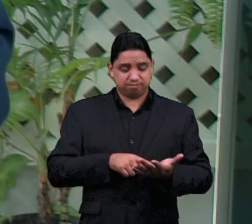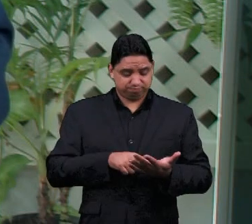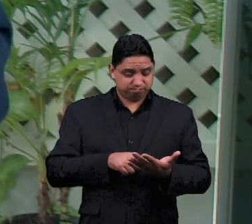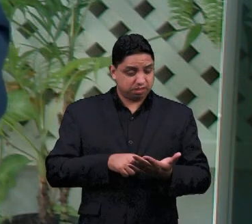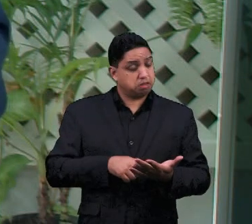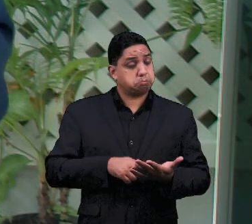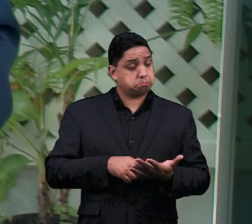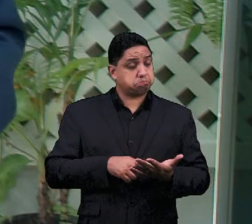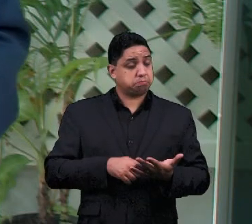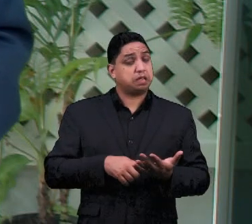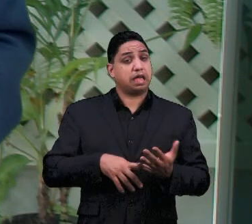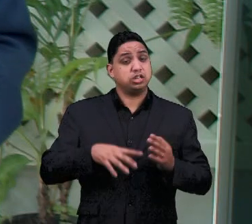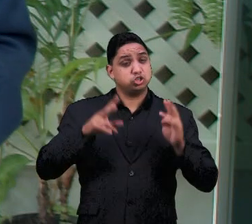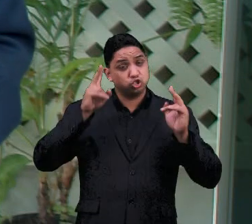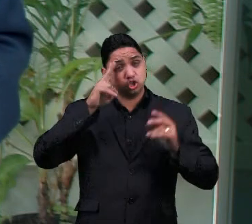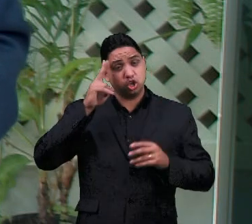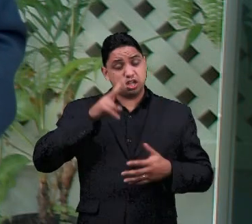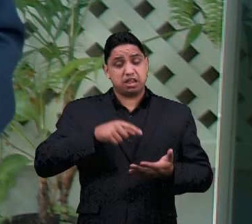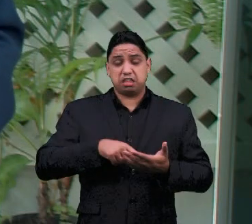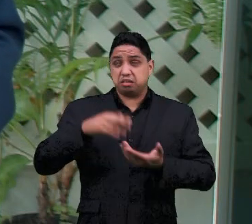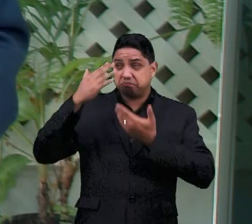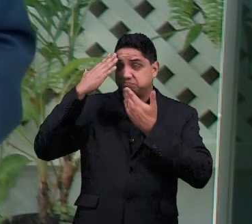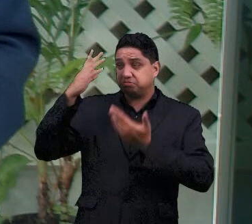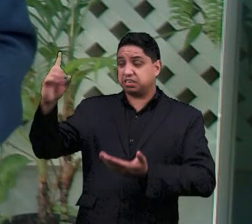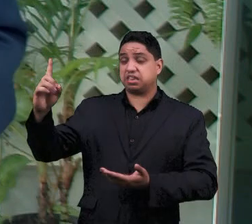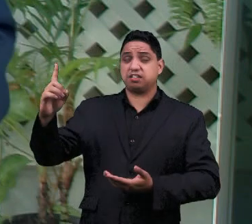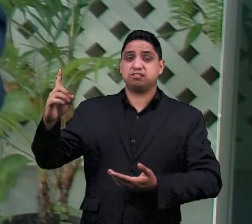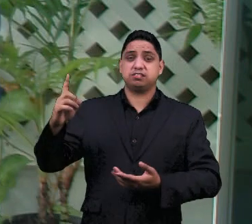En vérité, j'ai vu un texte de Philippe.